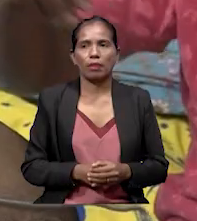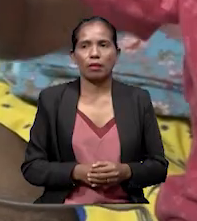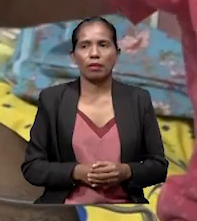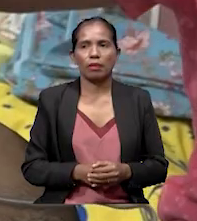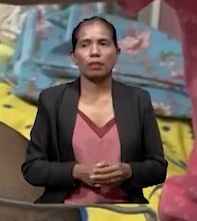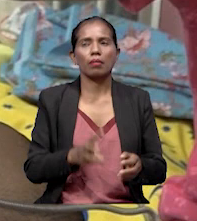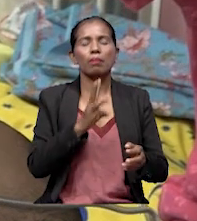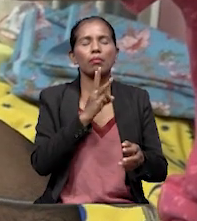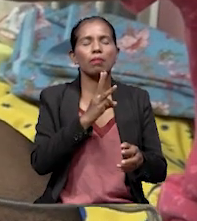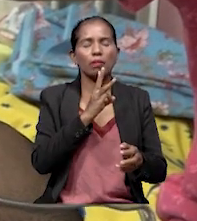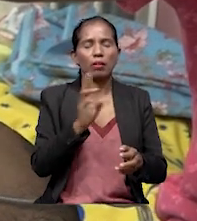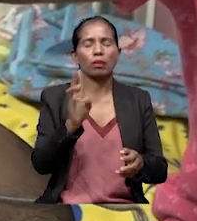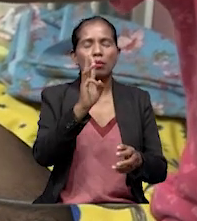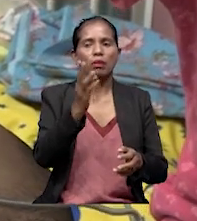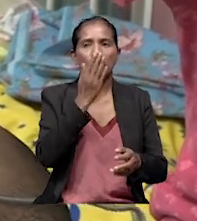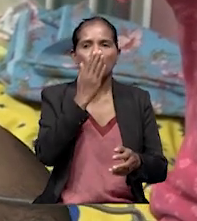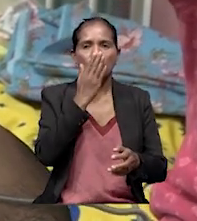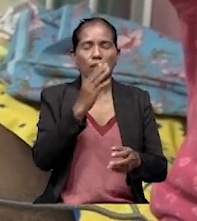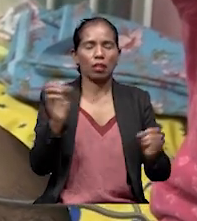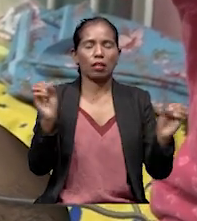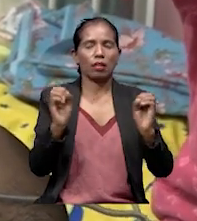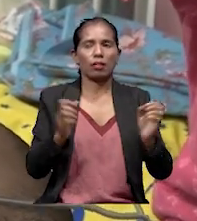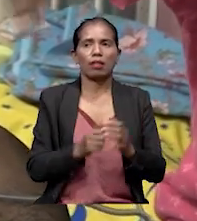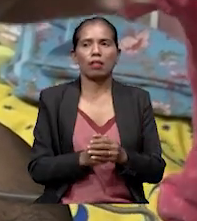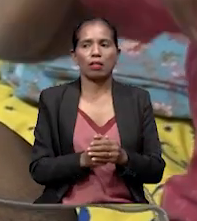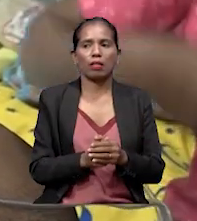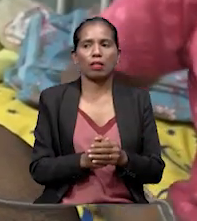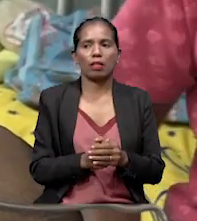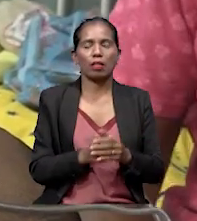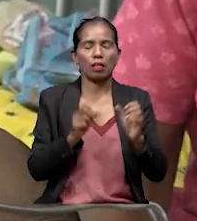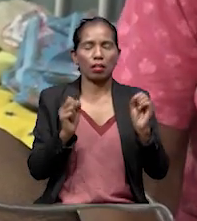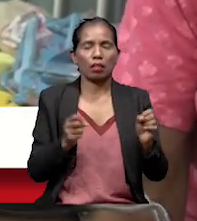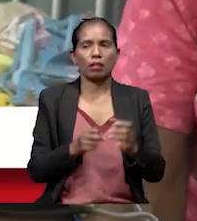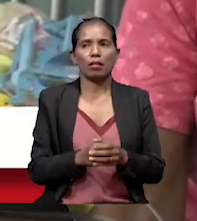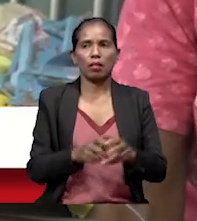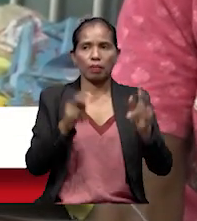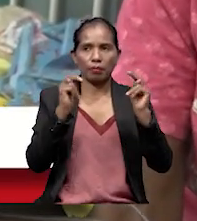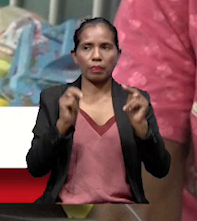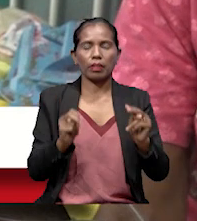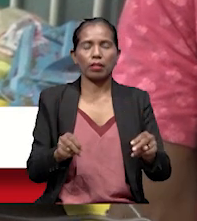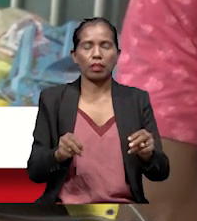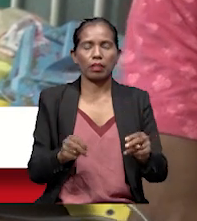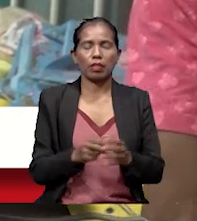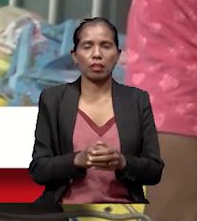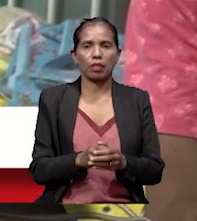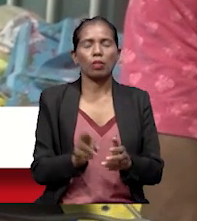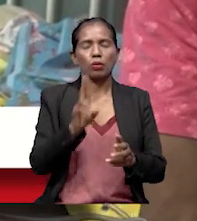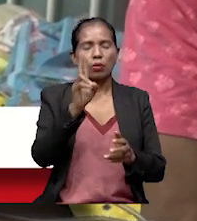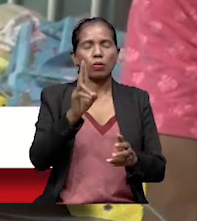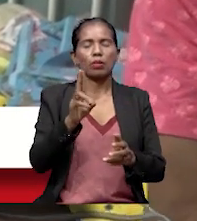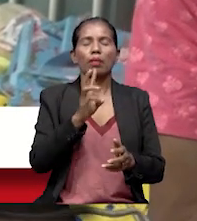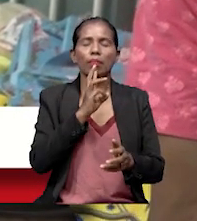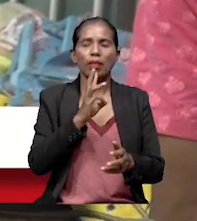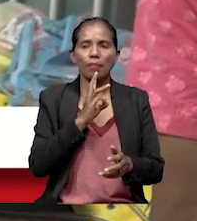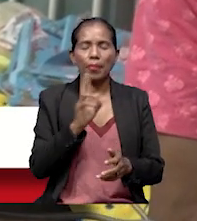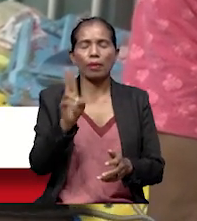aqua ye uza oksigen ne la forsa ye saturasi la sae jadi ye persija sipap ne ye uza